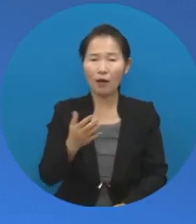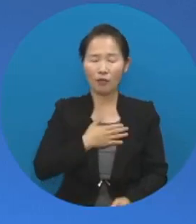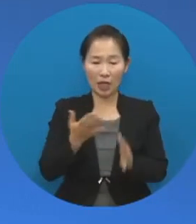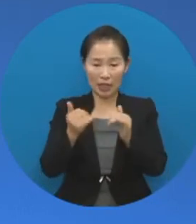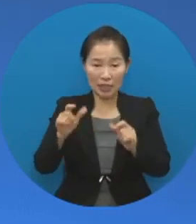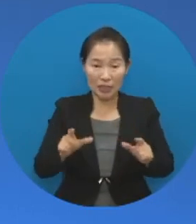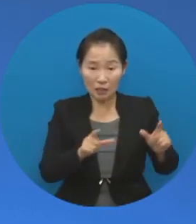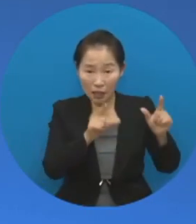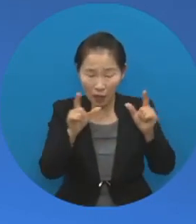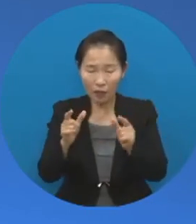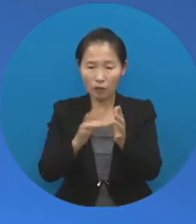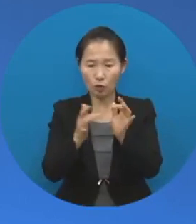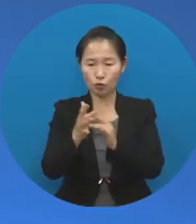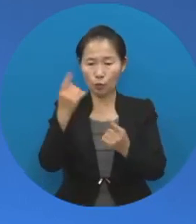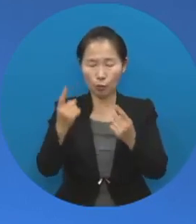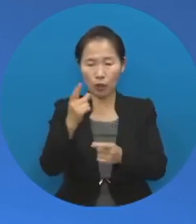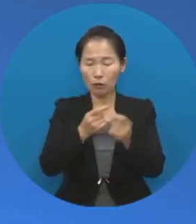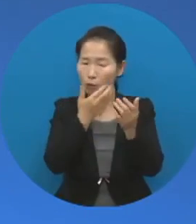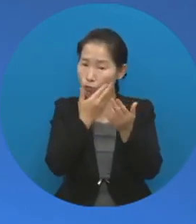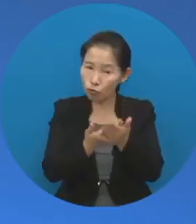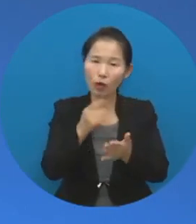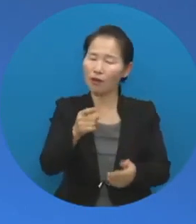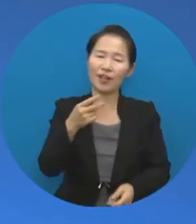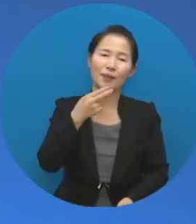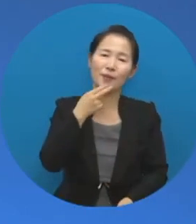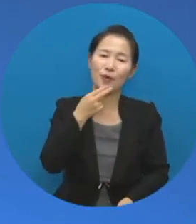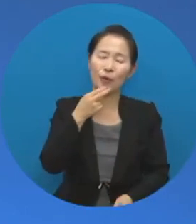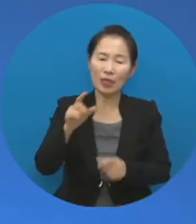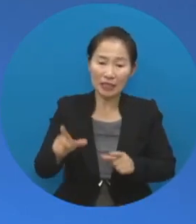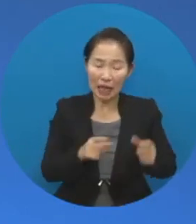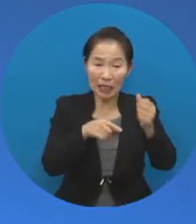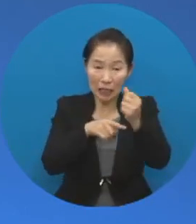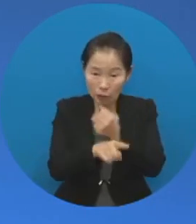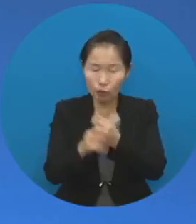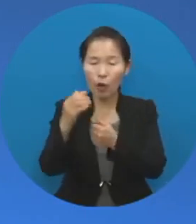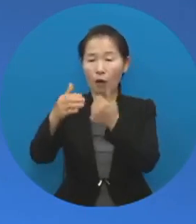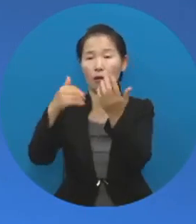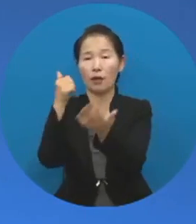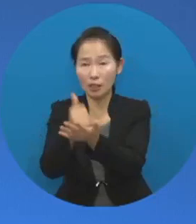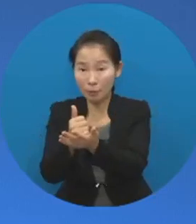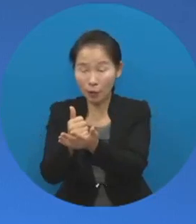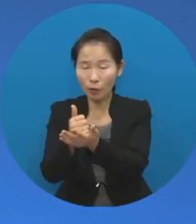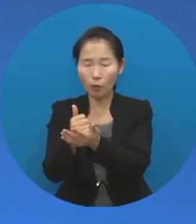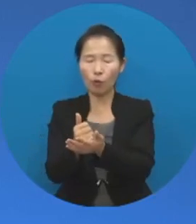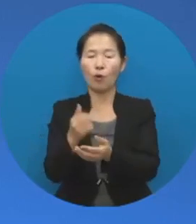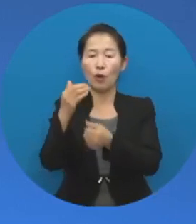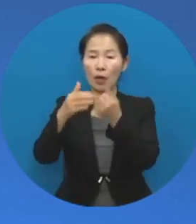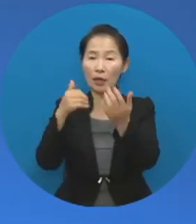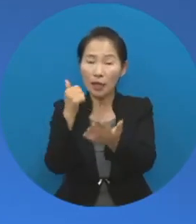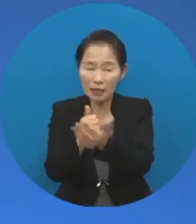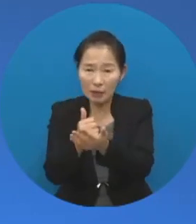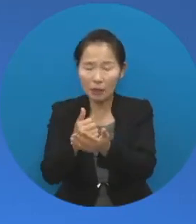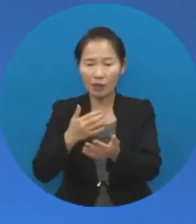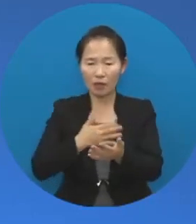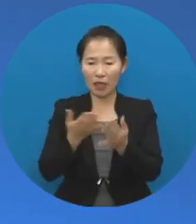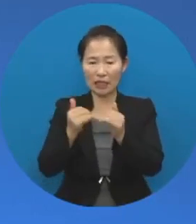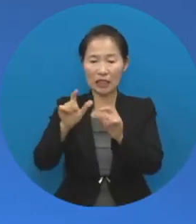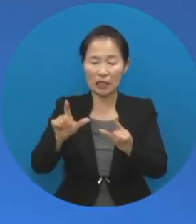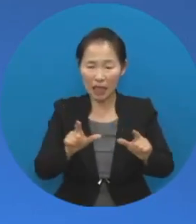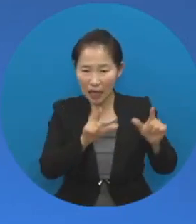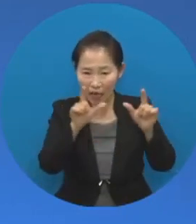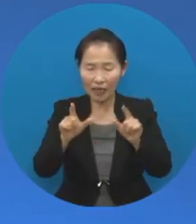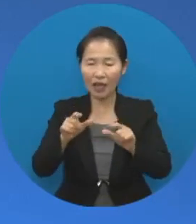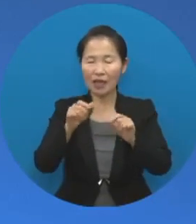소중한 것은 이제 없고, 내가 살아가는 이유가 하나님이고 하나님 자체가 제 인생에 이미 상급이 되었고 난